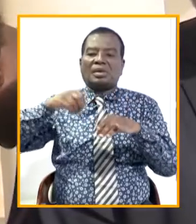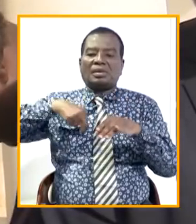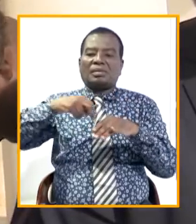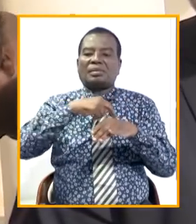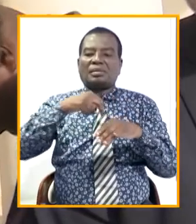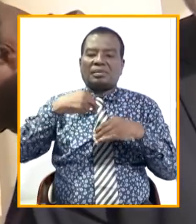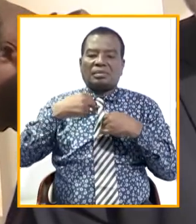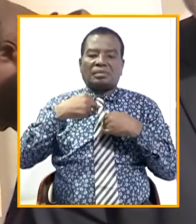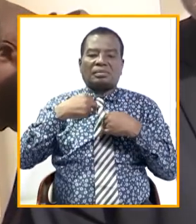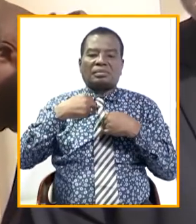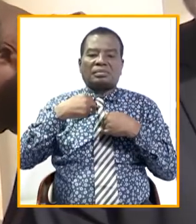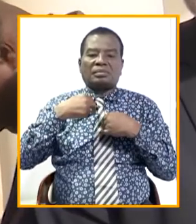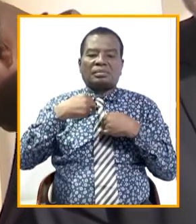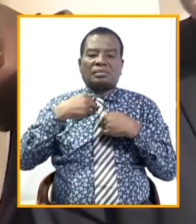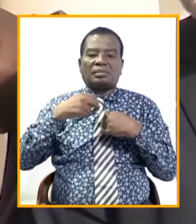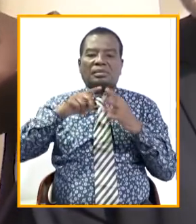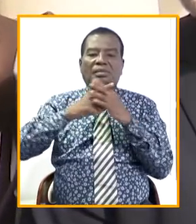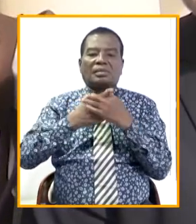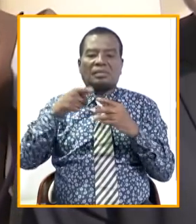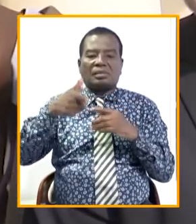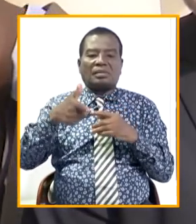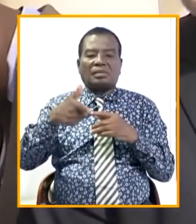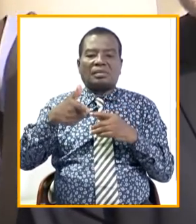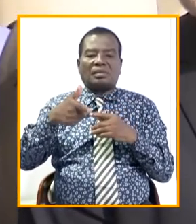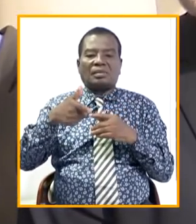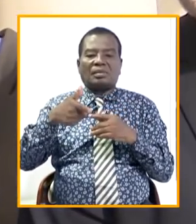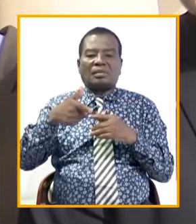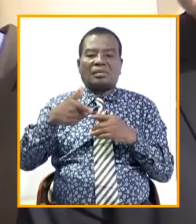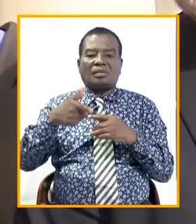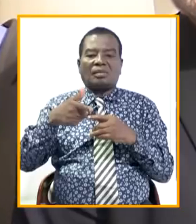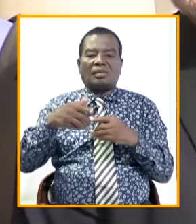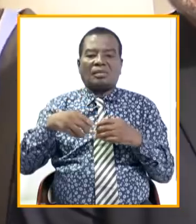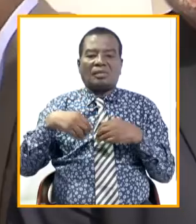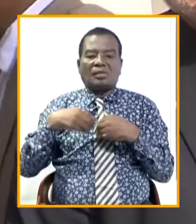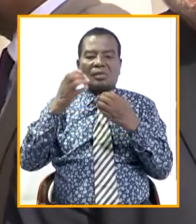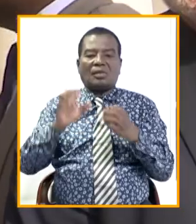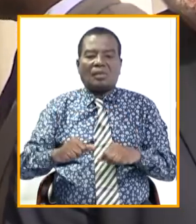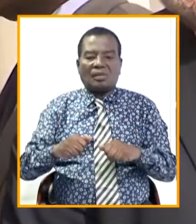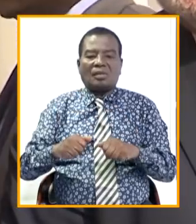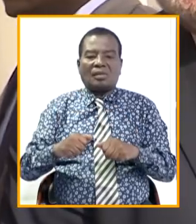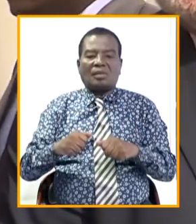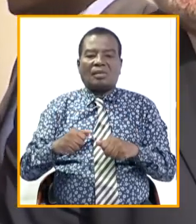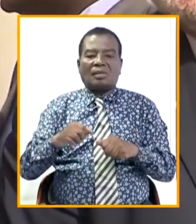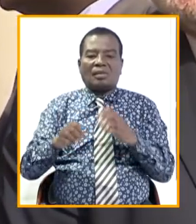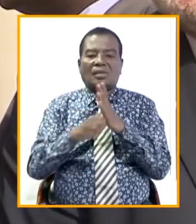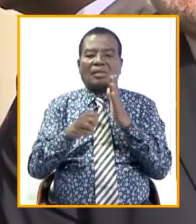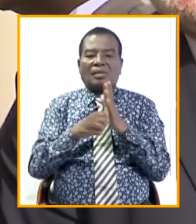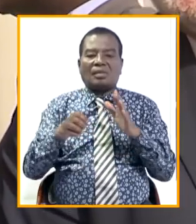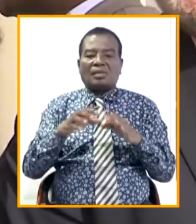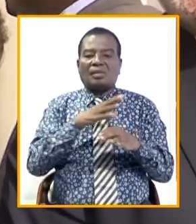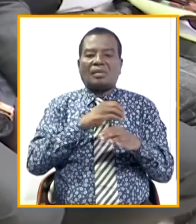typologie donc, de l'éclairage des rues du Plateau, et à partir de là, on pourra, de façon raisonnable, claire, parce qu'il y aura une économie